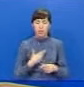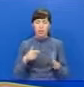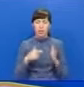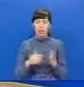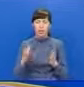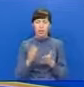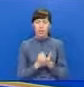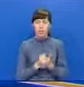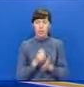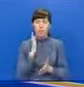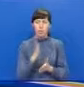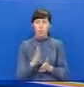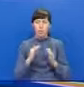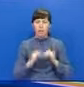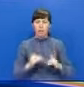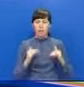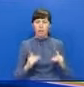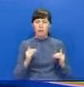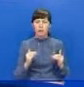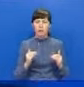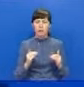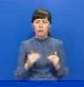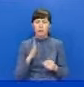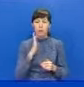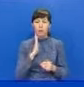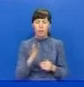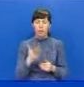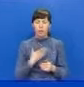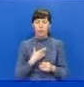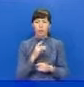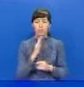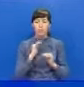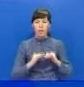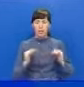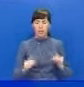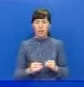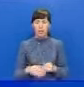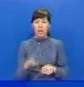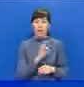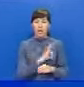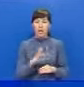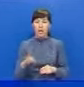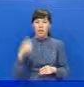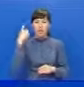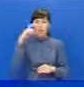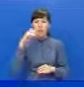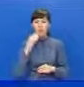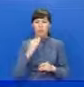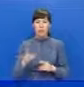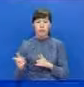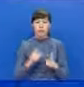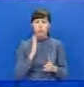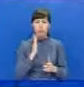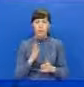жетеміз. Келешек балаларымызды, болашақ біздің балаларымызды керемет шығармашылық түрде дайындаймыз